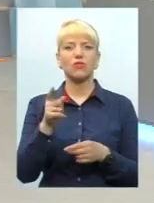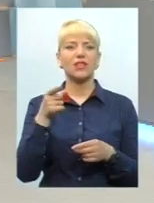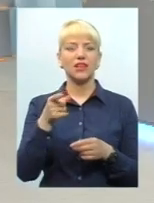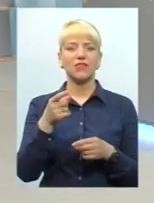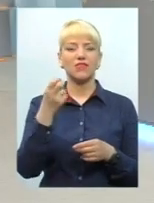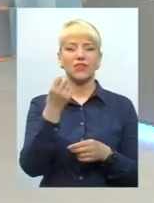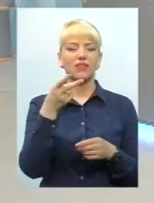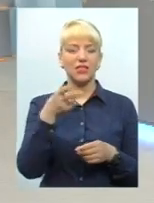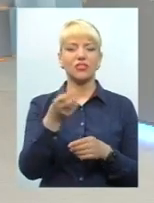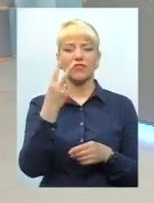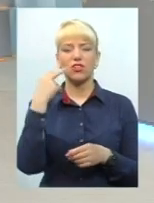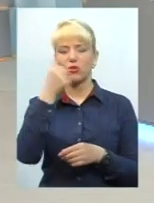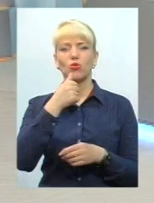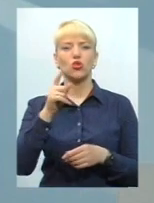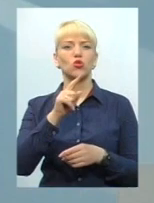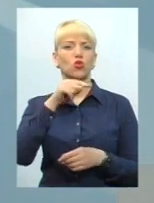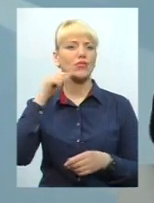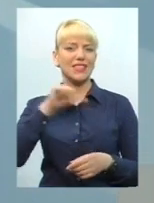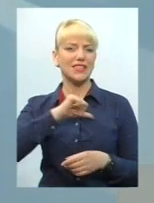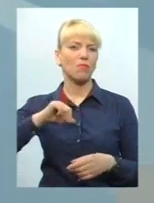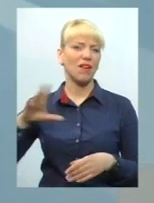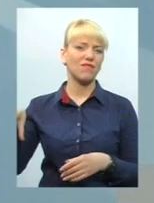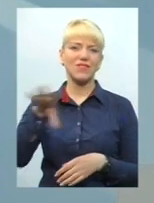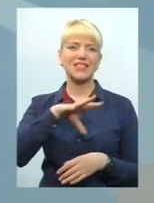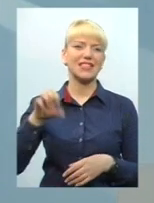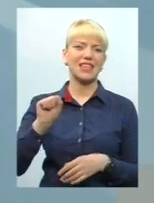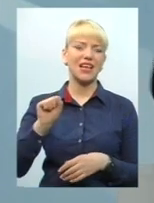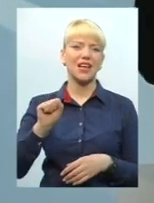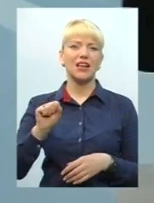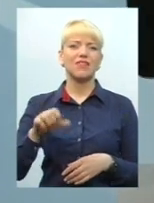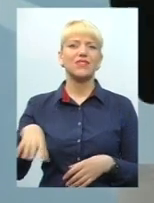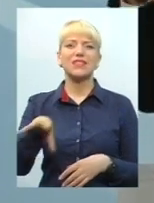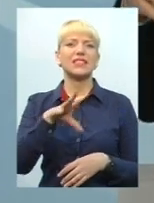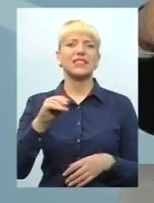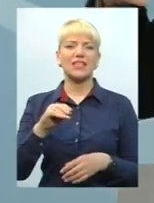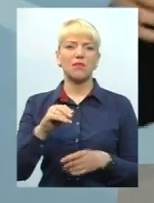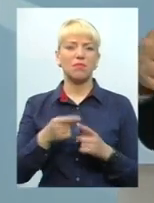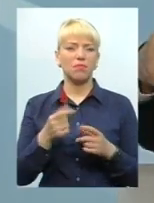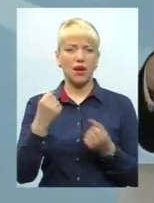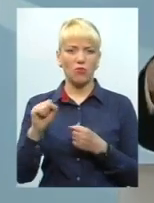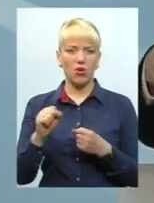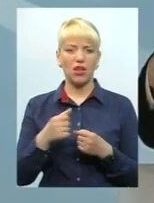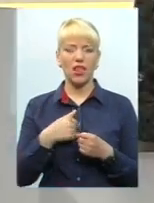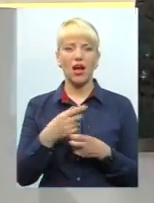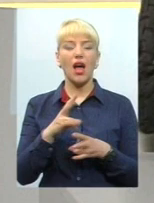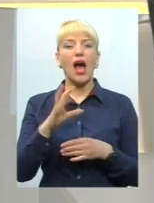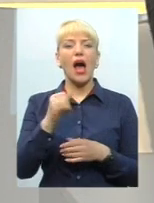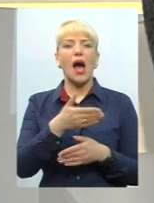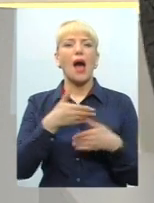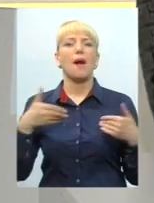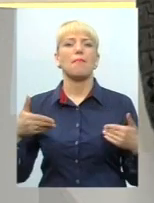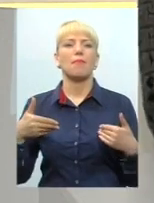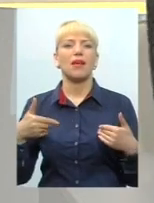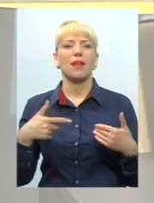там близько, ніхто не був потрібен, і так далі. А ми тягнулися, ми якось старалися дотягнутися до війна до на